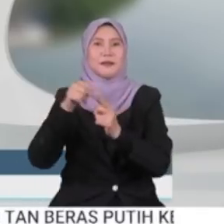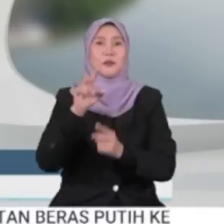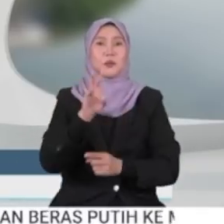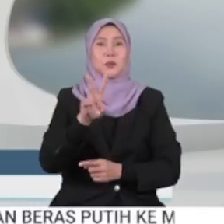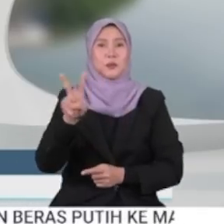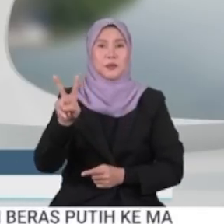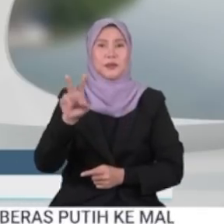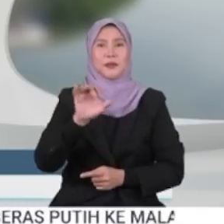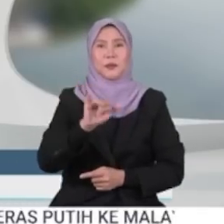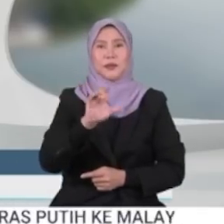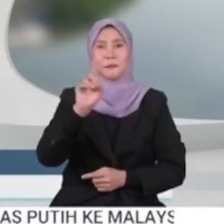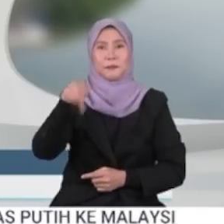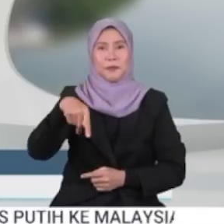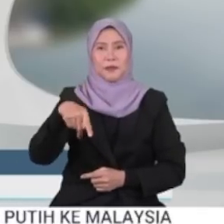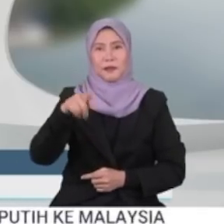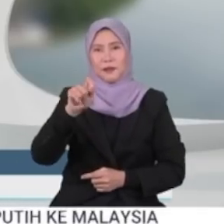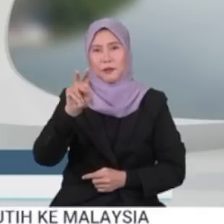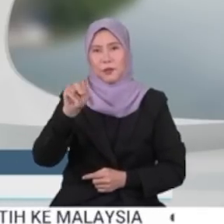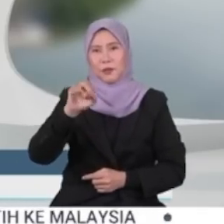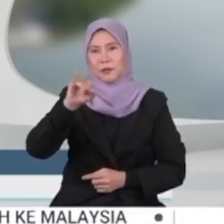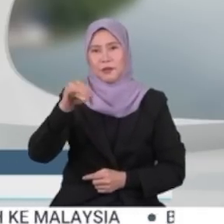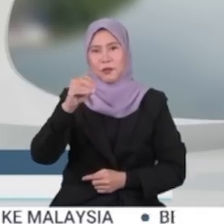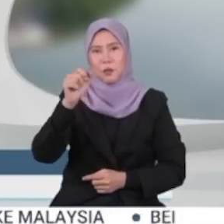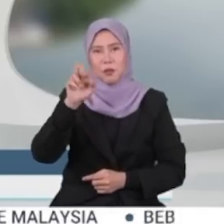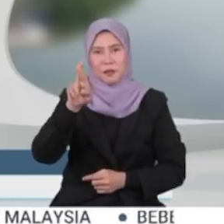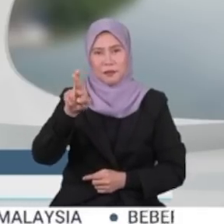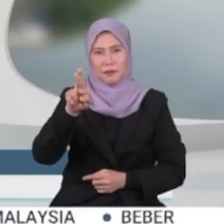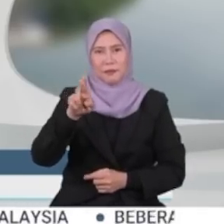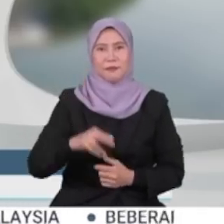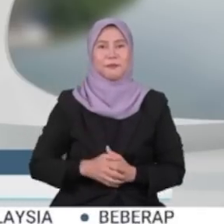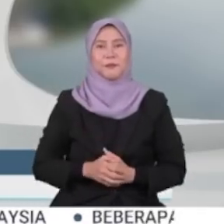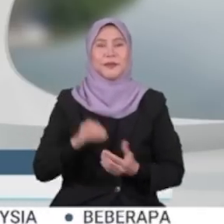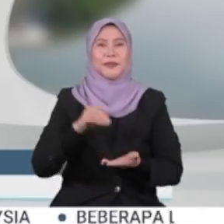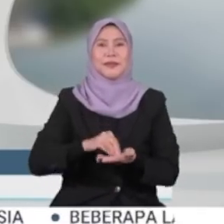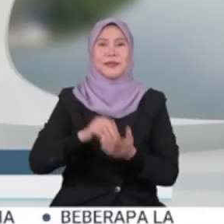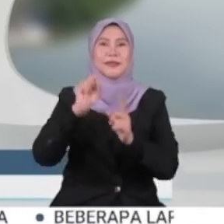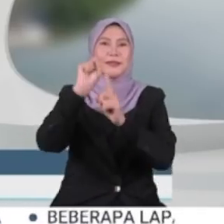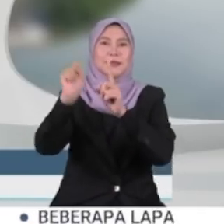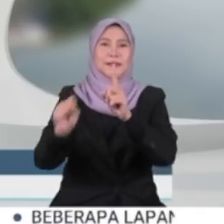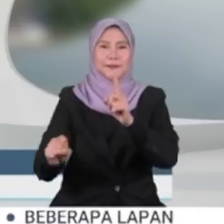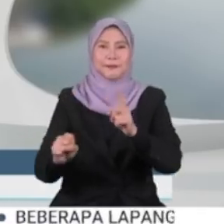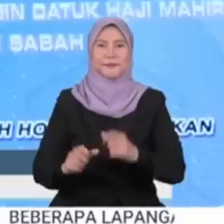ke-70 yang di-Pertua Negeri Tun Dr. Johar Datuk Mahirudin disandakan.